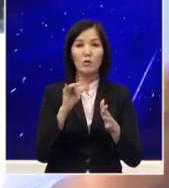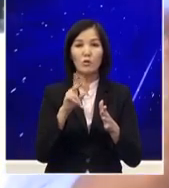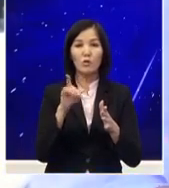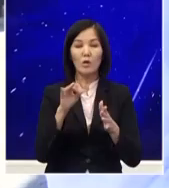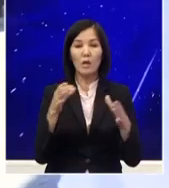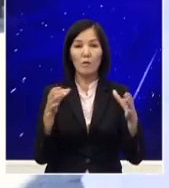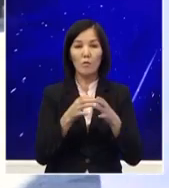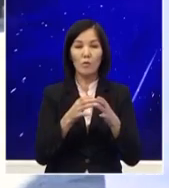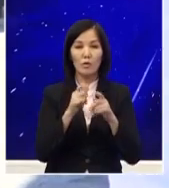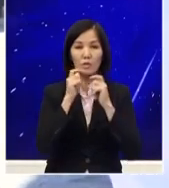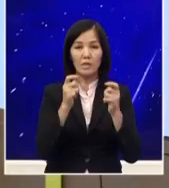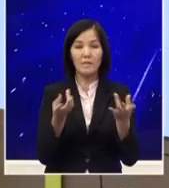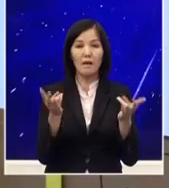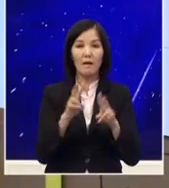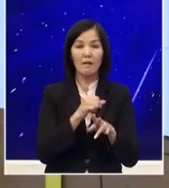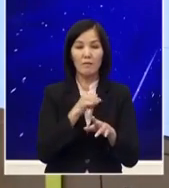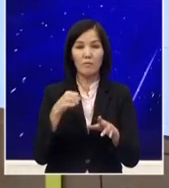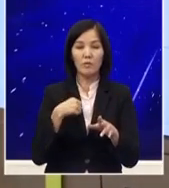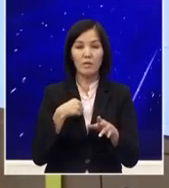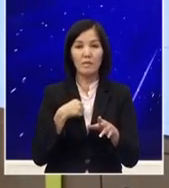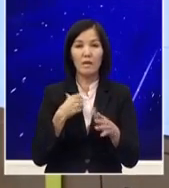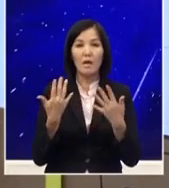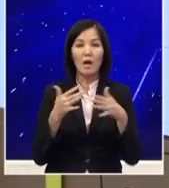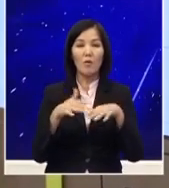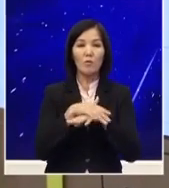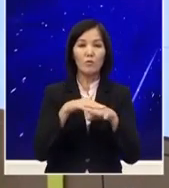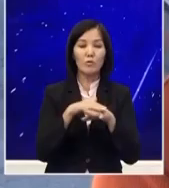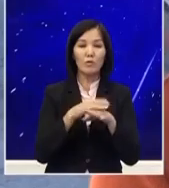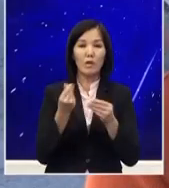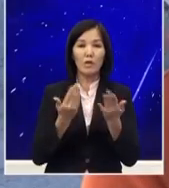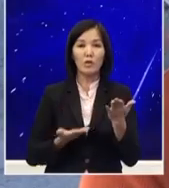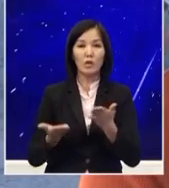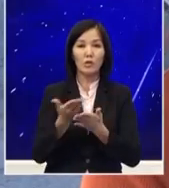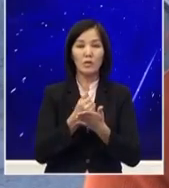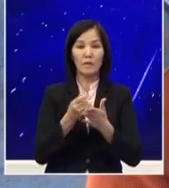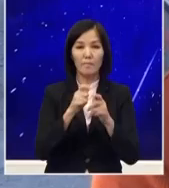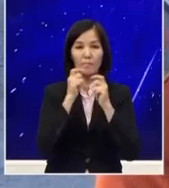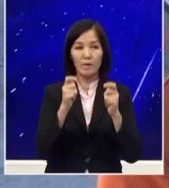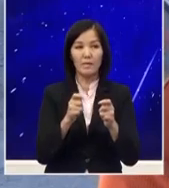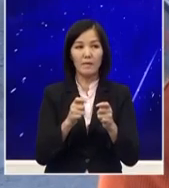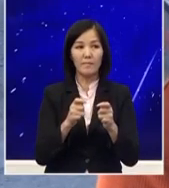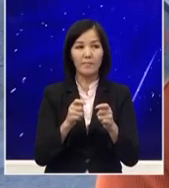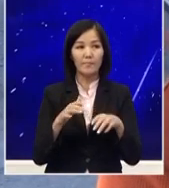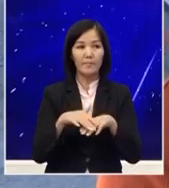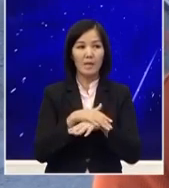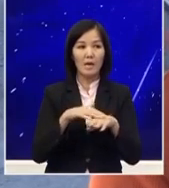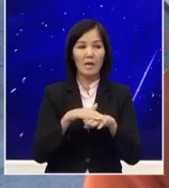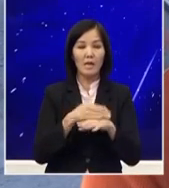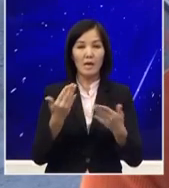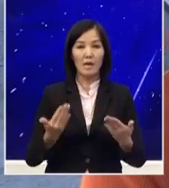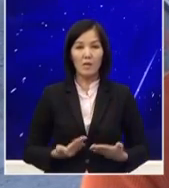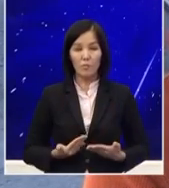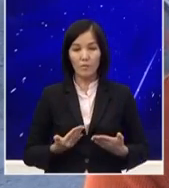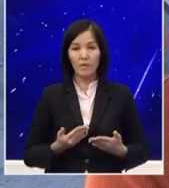сыйласа, қалғаны қарашілік, Қызылтаң, жансүгірлік тұрғындардың тартуы. Жалпы мен халқы әлеуметтік желі арқылы видео